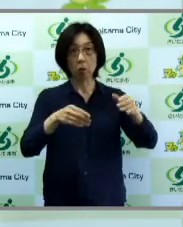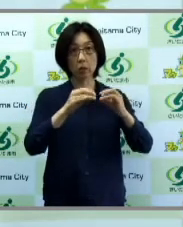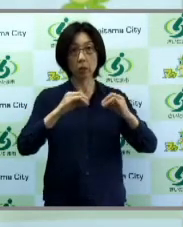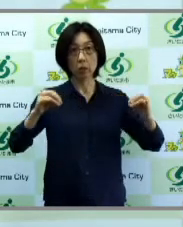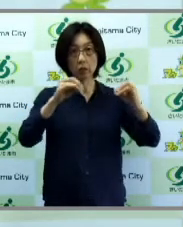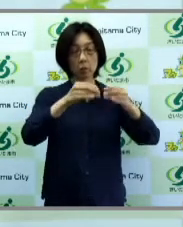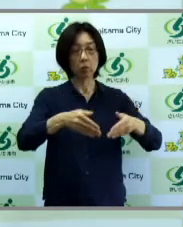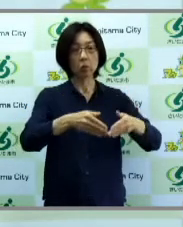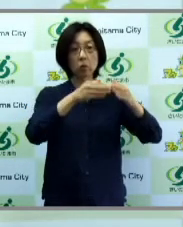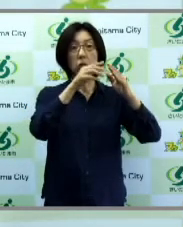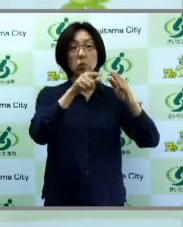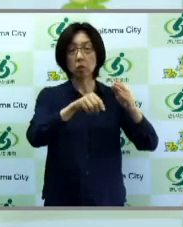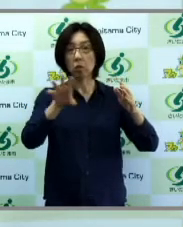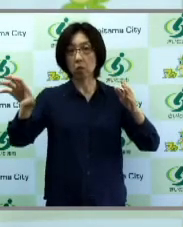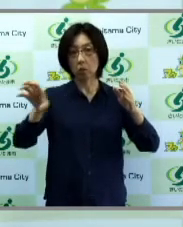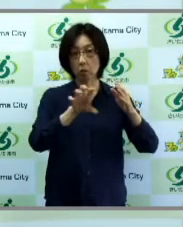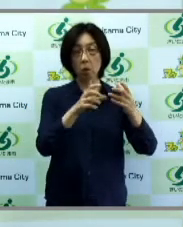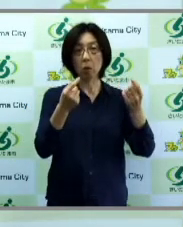と、